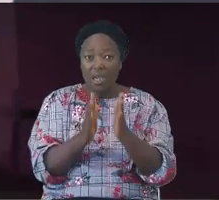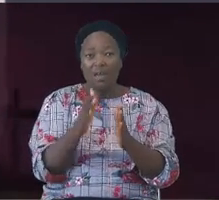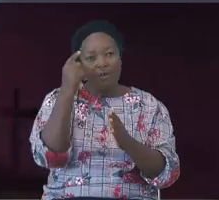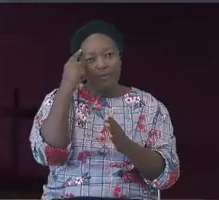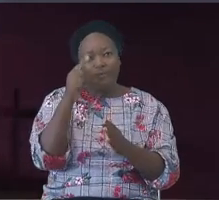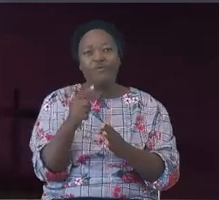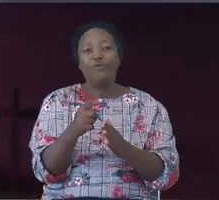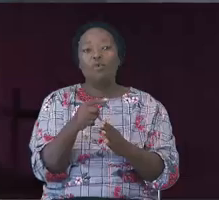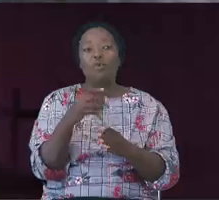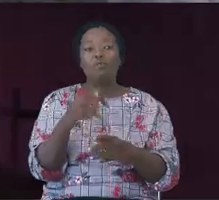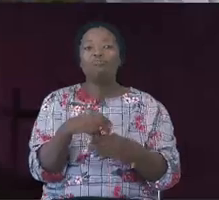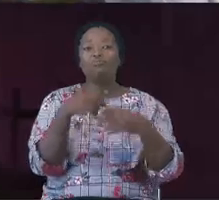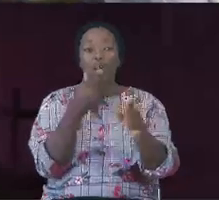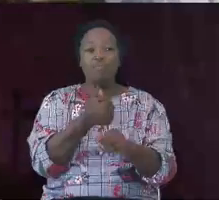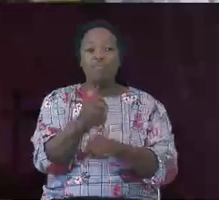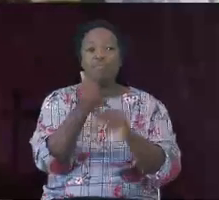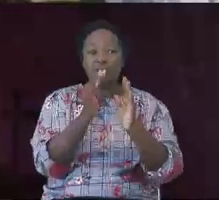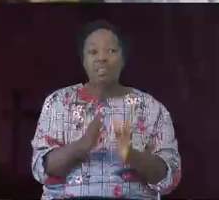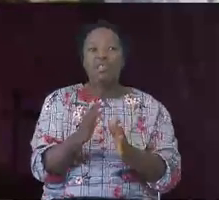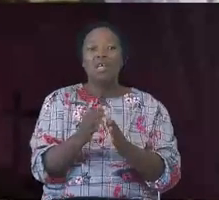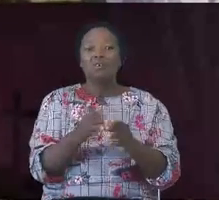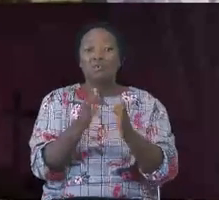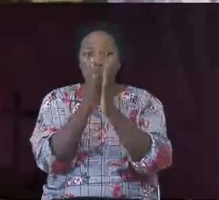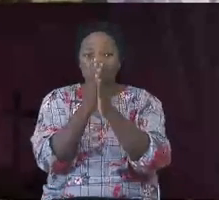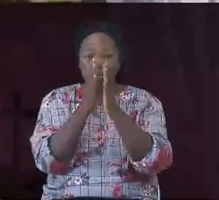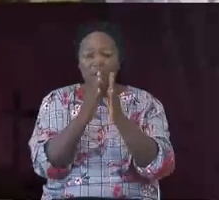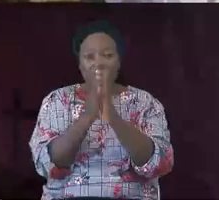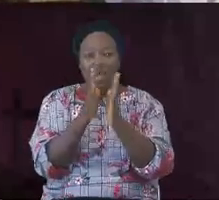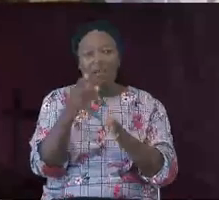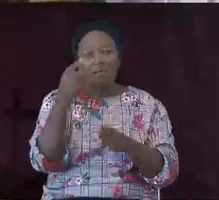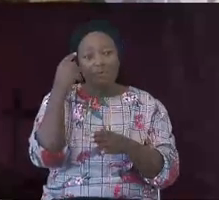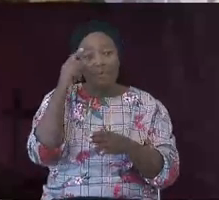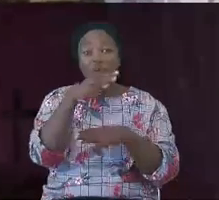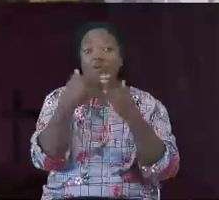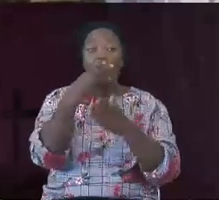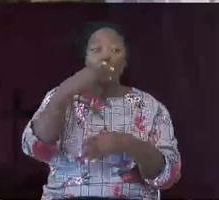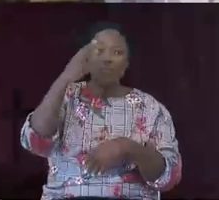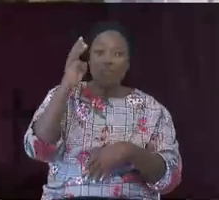la supplication, même pour les pécheurs, supplication pour les moqueurs,